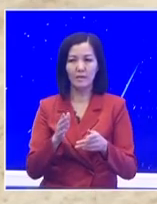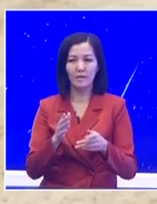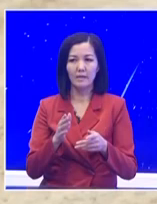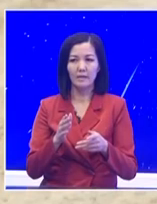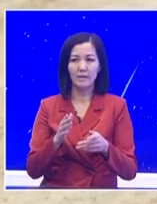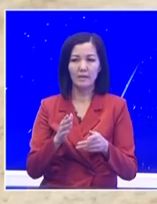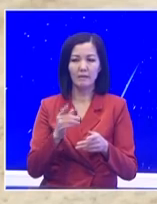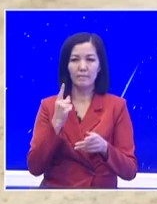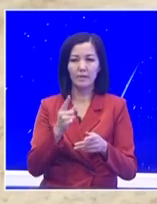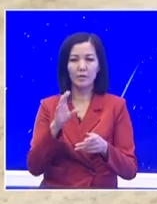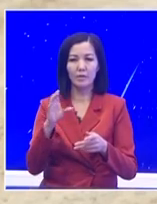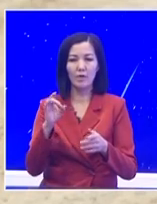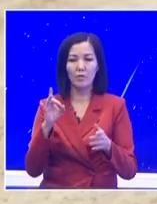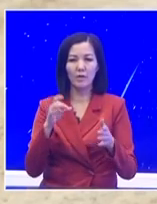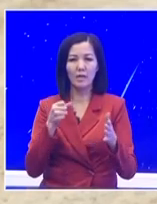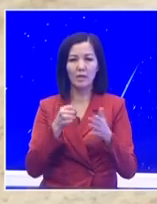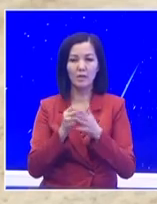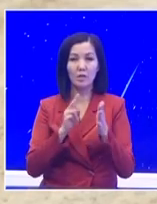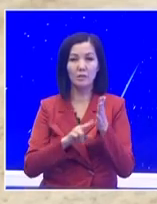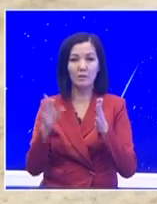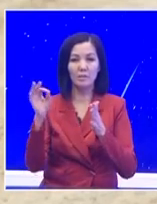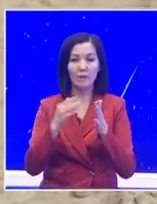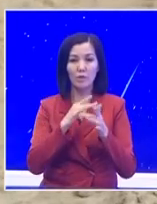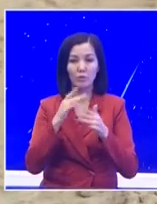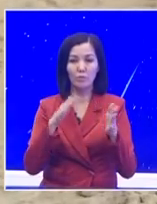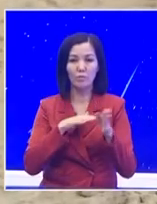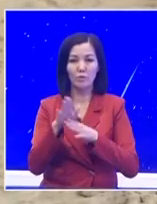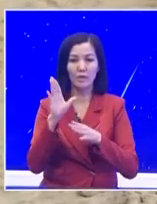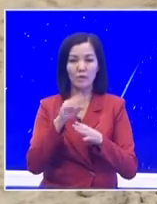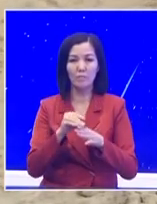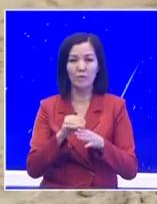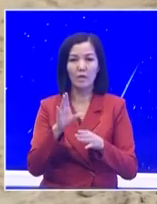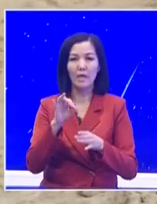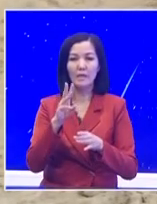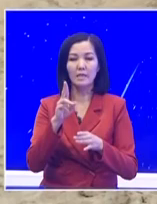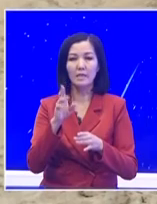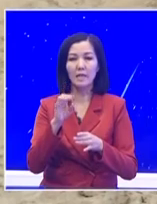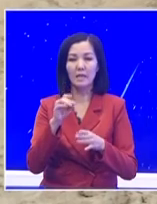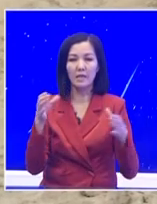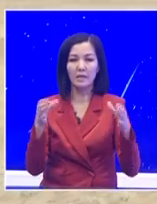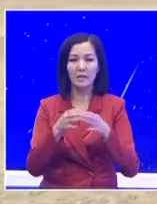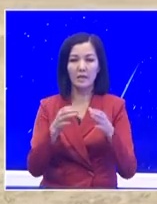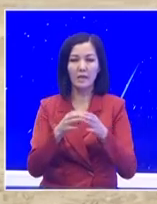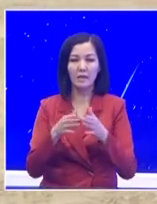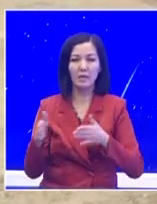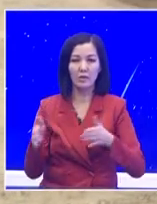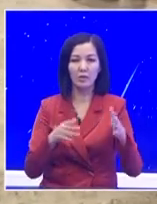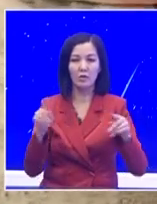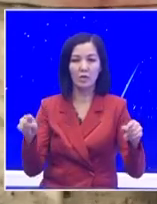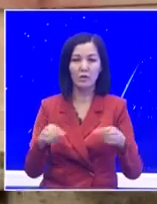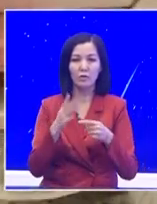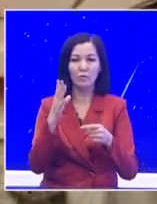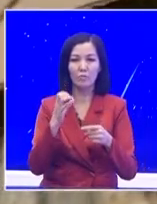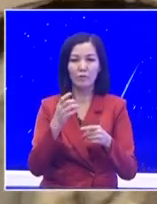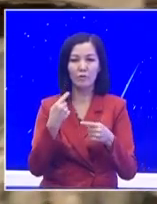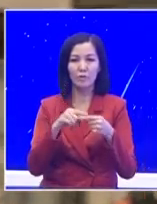Бізде 1 сәуірге дейін 70%-дан да асып түсеміз деген ойымыз бар. Жалпы City Construction компаниясы тарапынан автожолды жаңғыртуға 500-ден